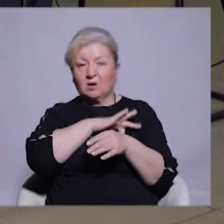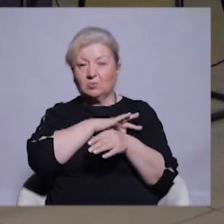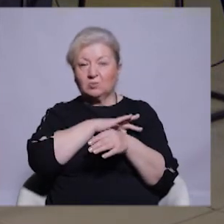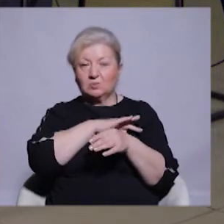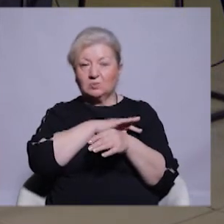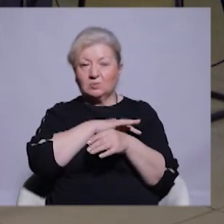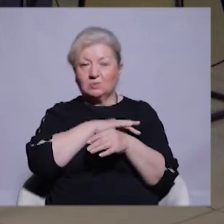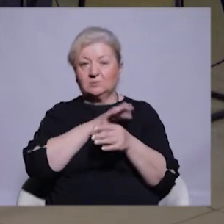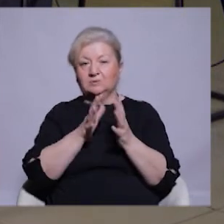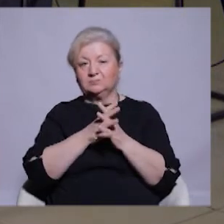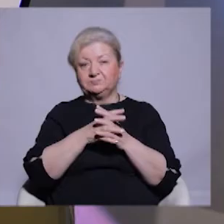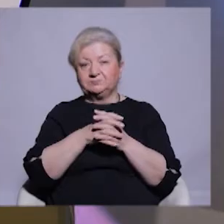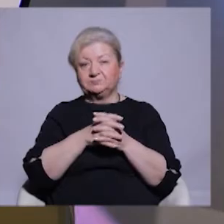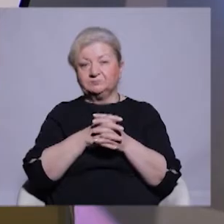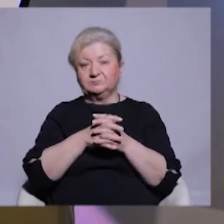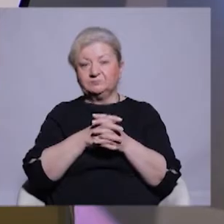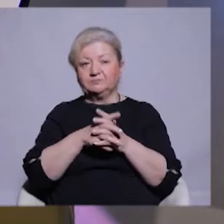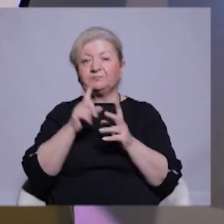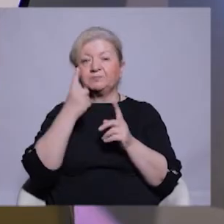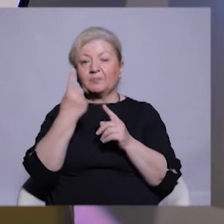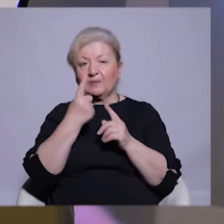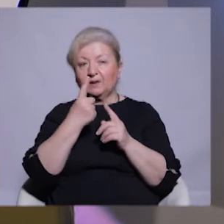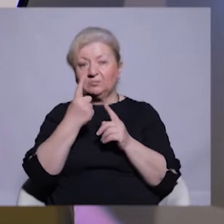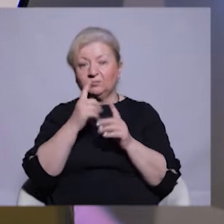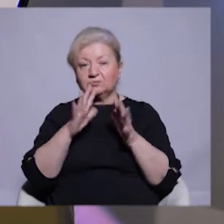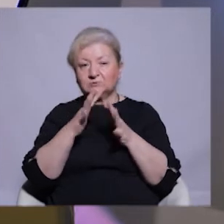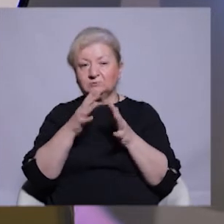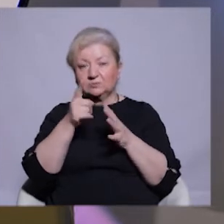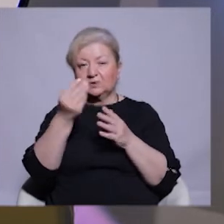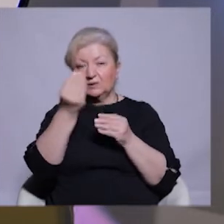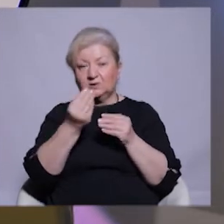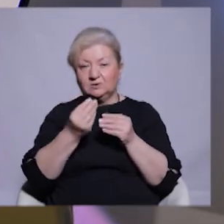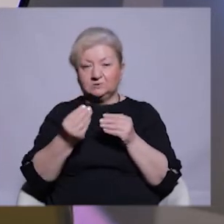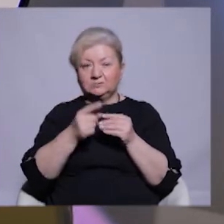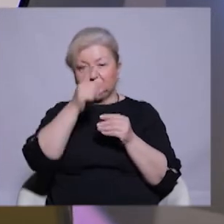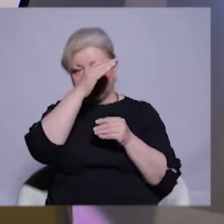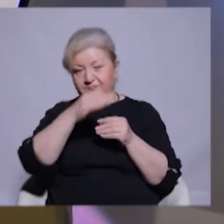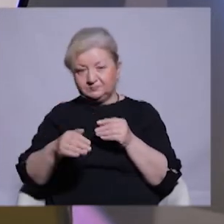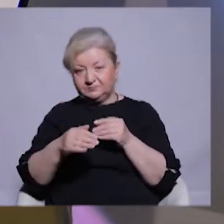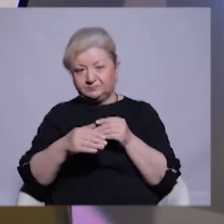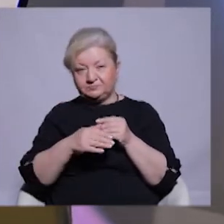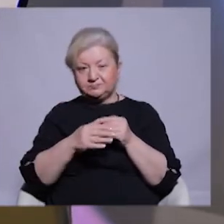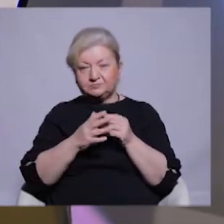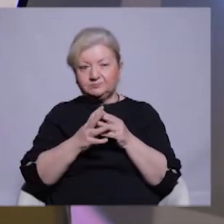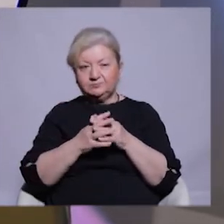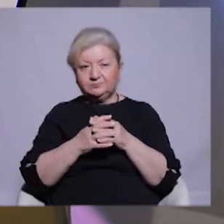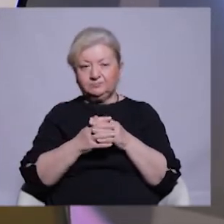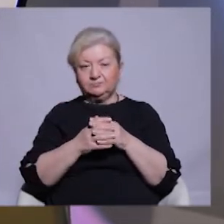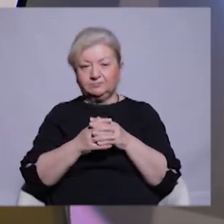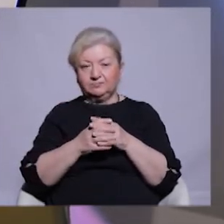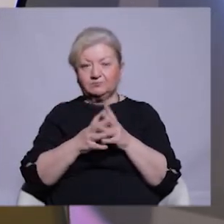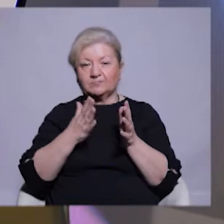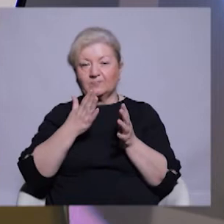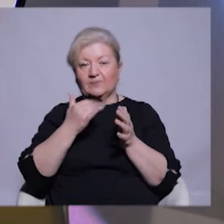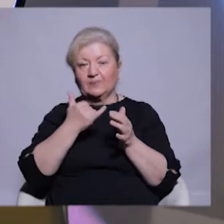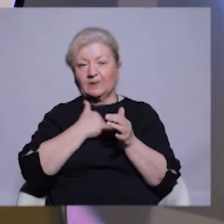გამოვიყენოთ უკვე პრაქტიკაში, ხო? ესე იგი, პირველ შემთხვევაში, მოდი დავხატავ აქაც დიაგრამას, პირველ შემთხვევაში, ესე იგი,